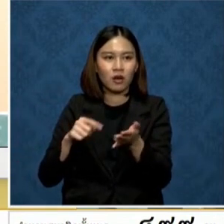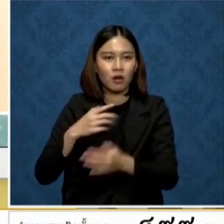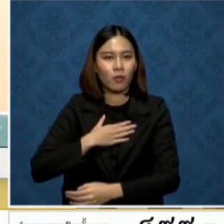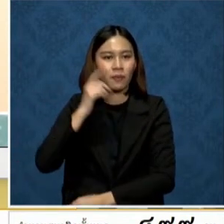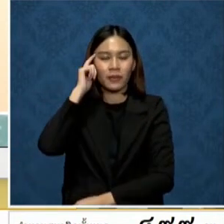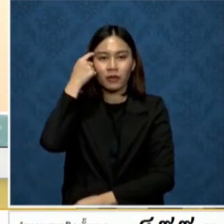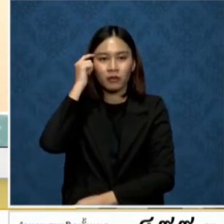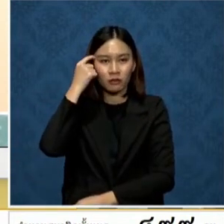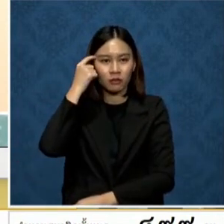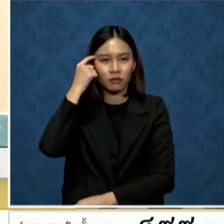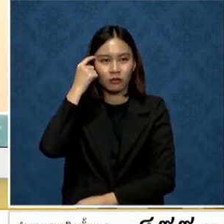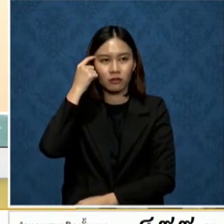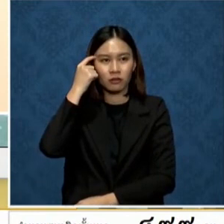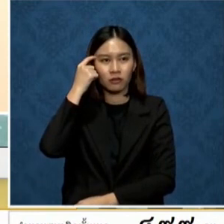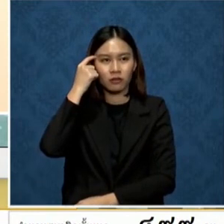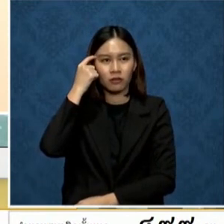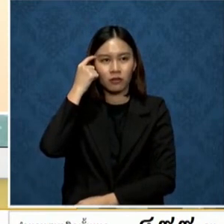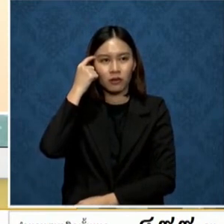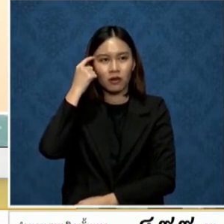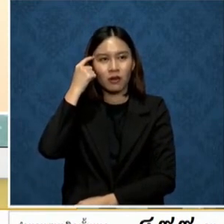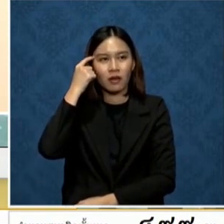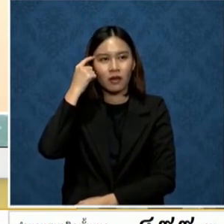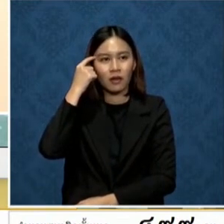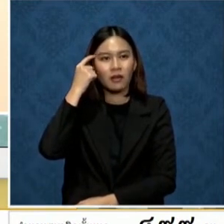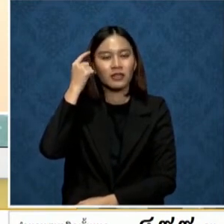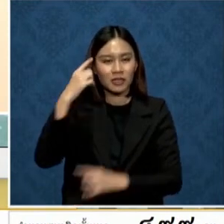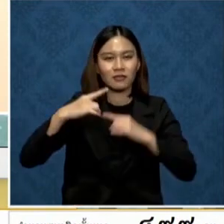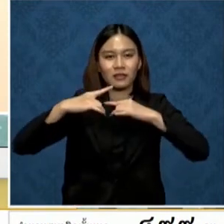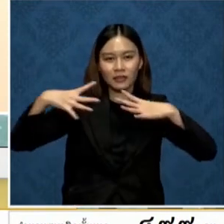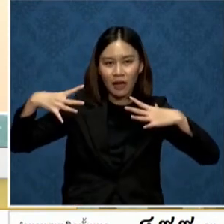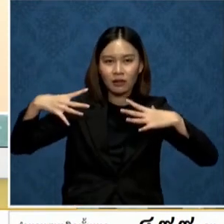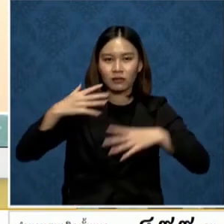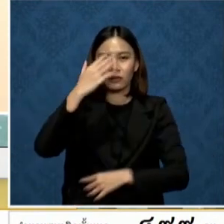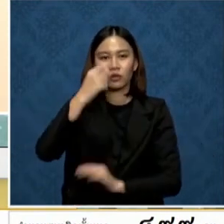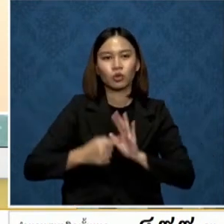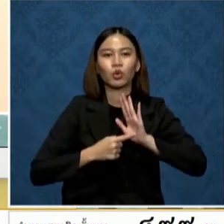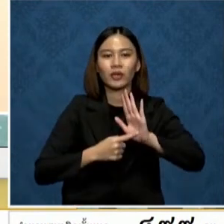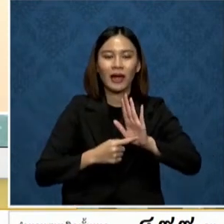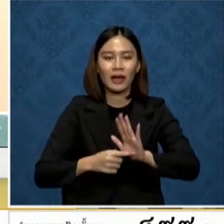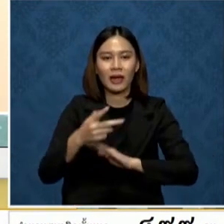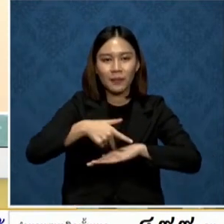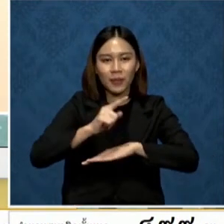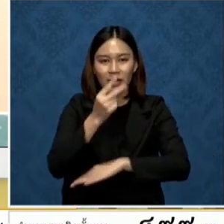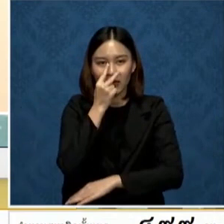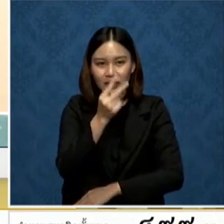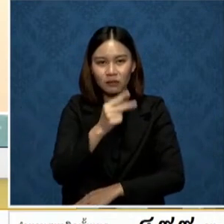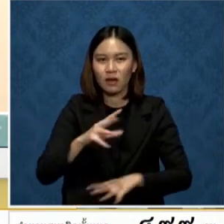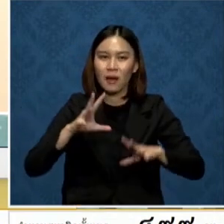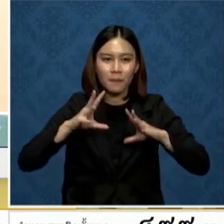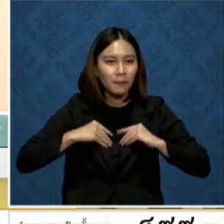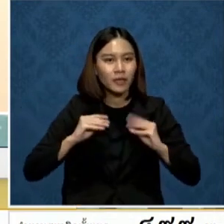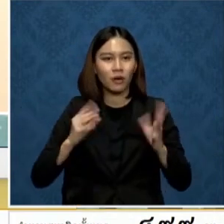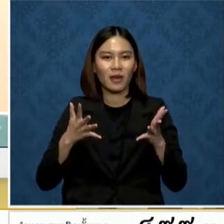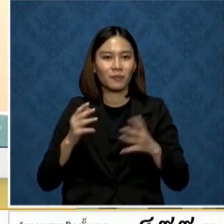ทราบว่าคิดกับผมน่ะตรงกันข้ามแน่นอนผมยกตัวอย่างให้ท่านประธานเห็นที่ผมรับเรื่องนี้ไม่